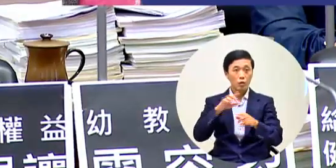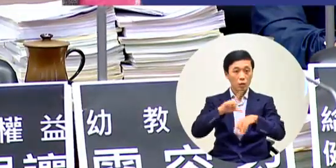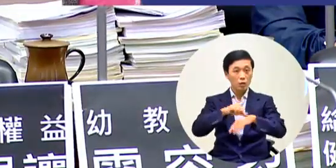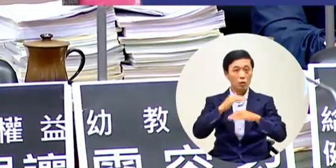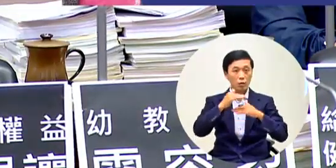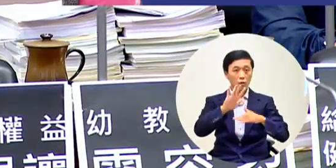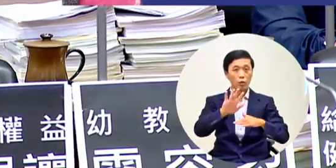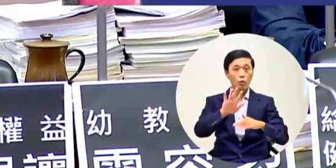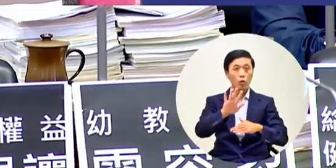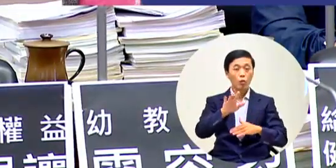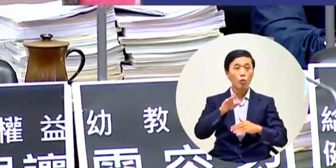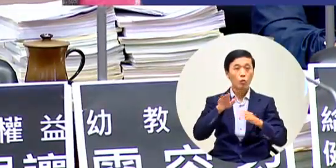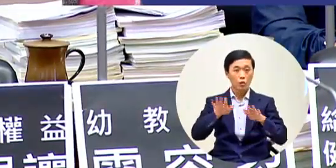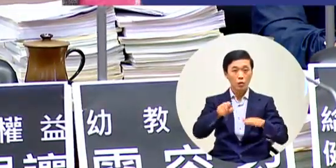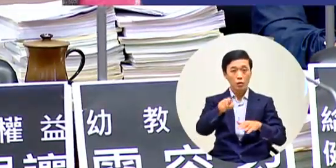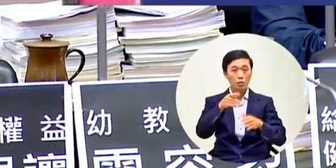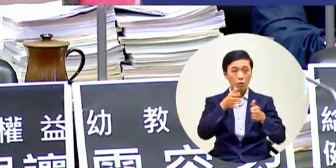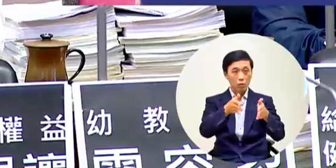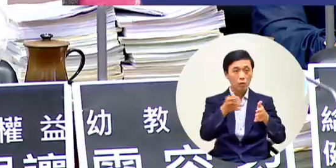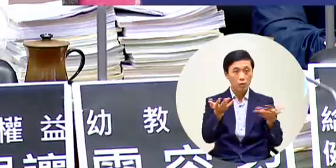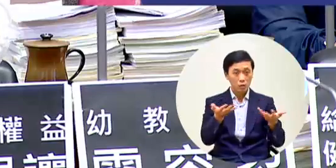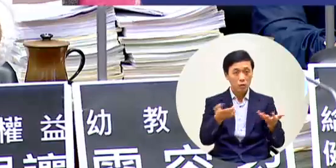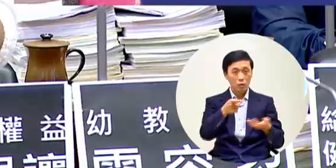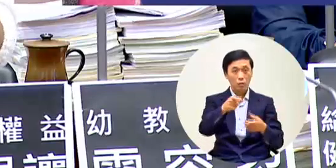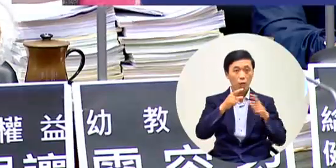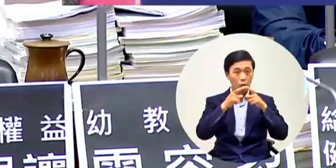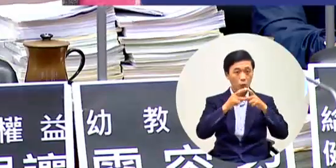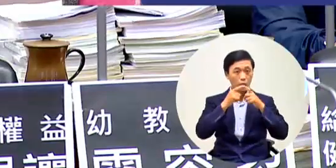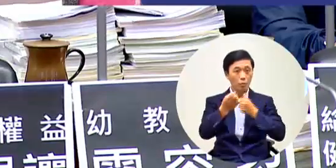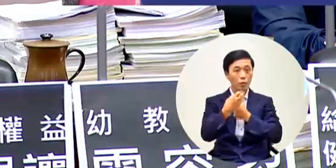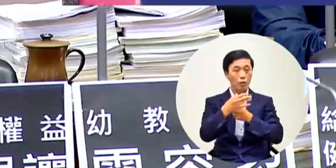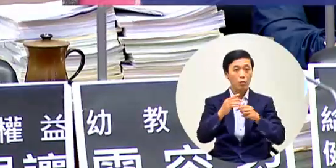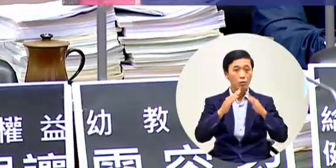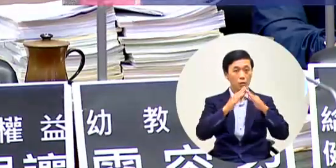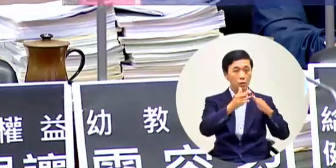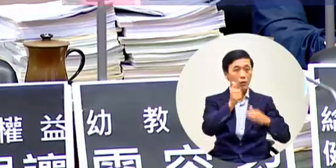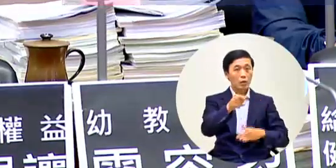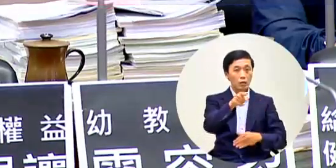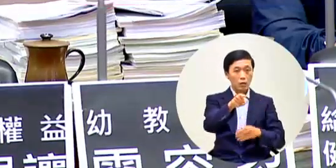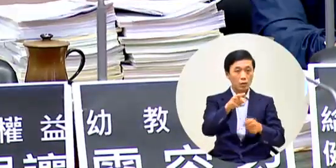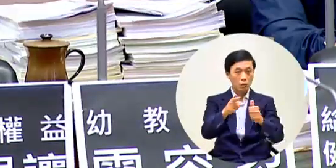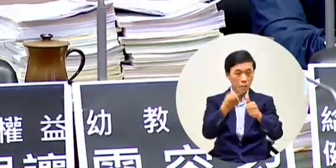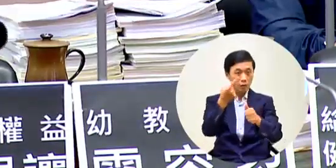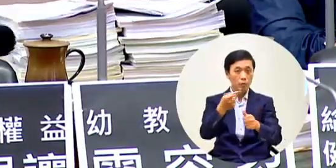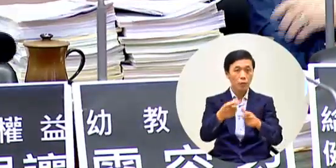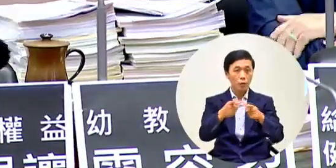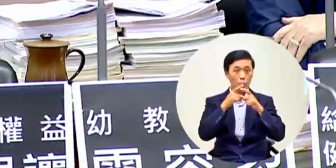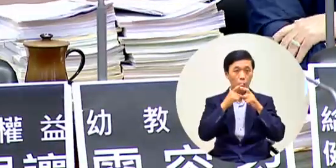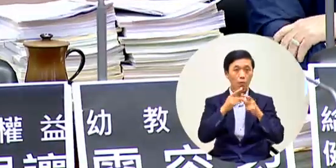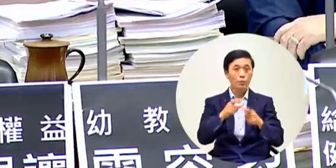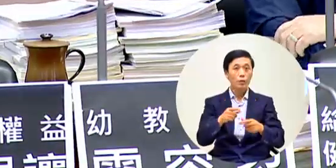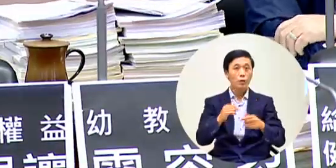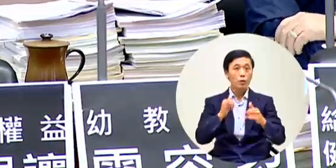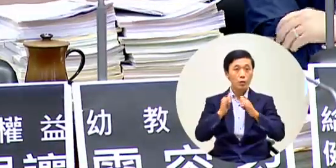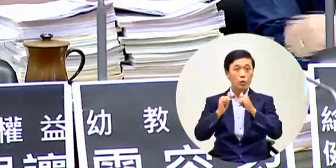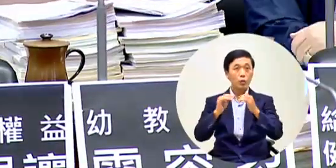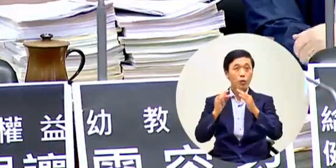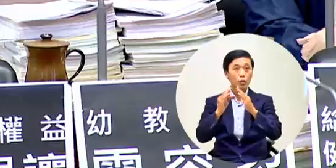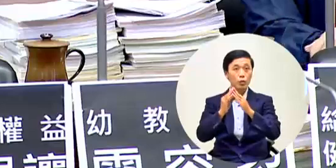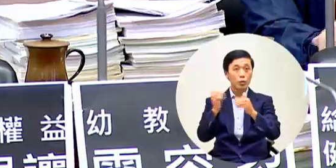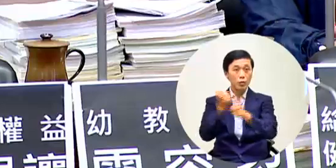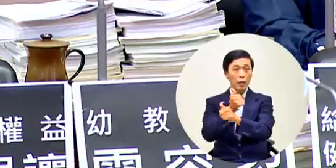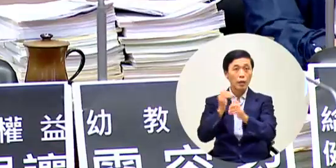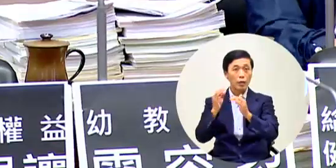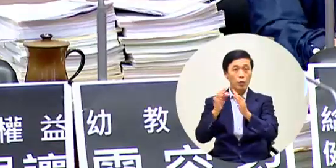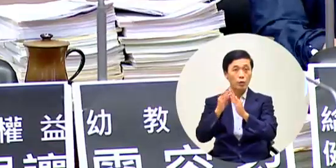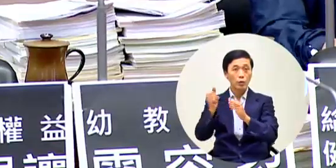些事情，请你们做出你们的回应。来，市长您先。 那个社会局长、代理局长，请先做，